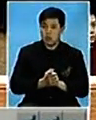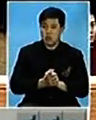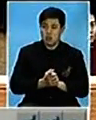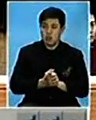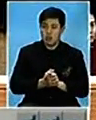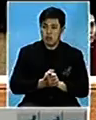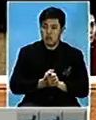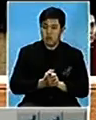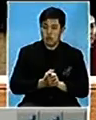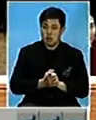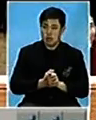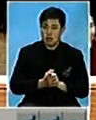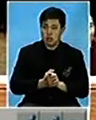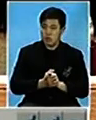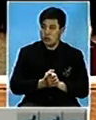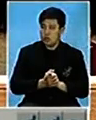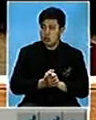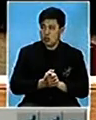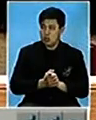ท่านประท้วงไหนครับ